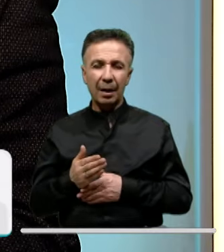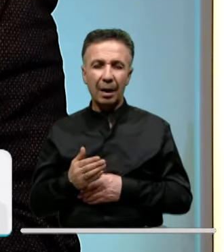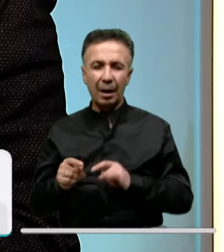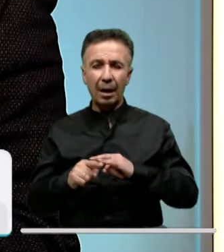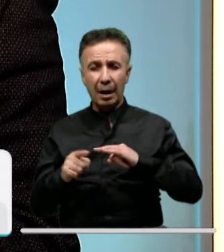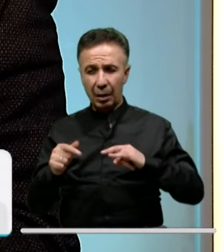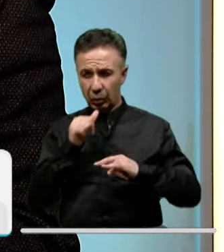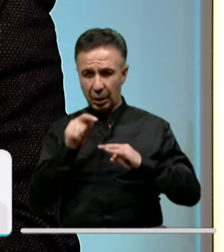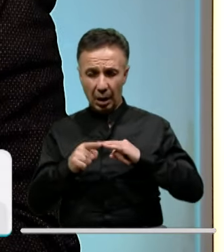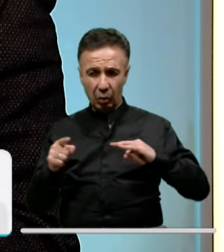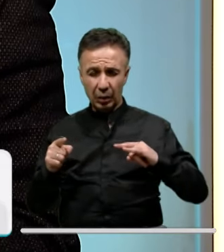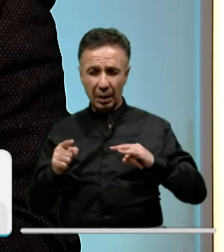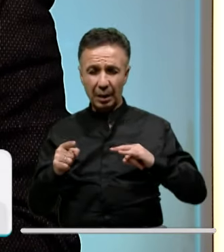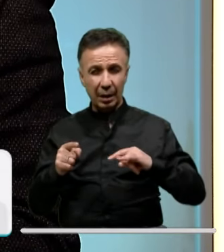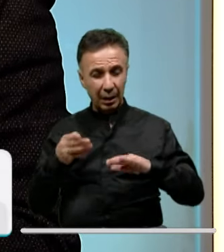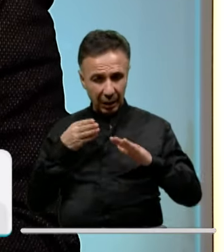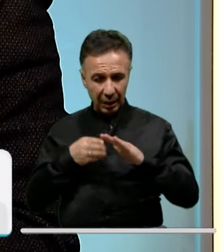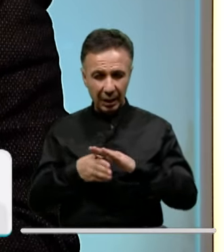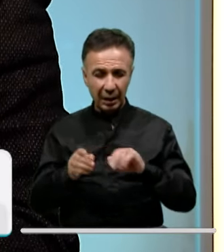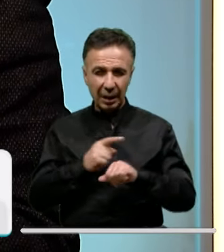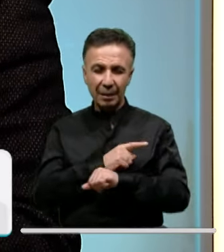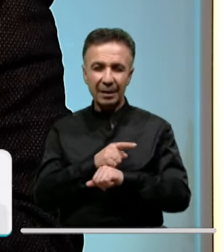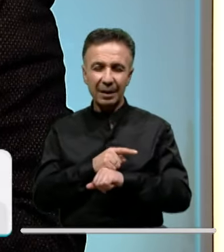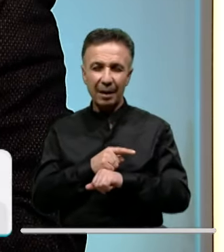ne yapmayalım suyun içerisine sokmayalım. Çünkü her birimiz